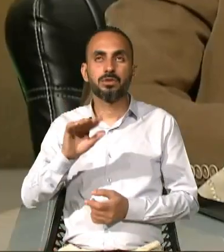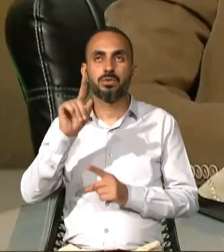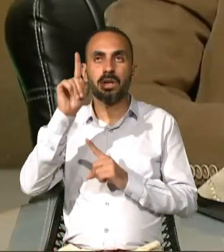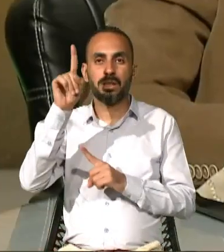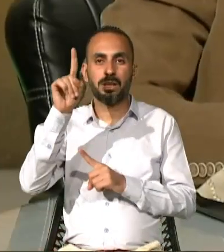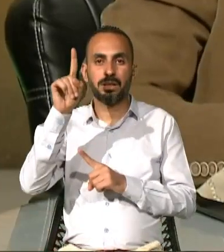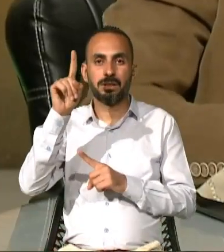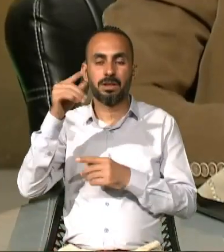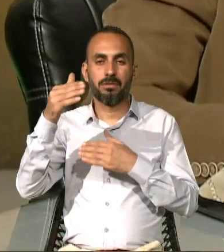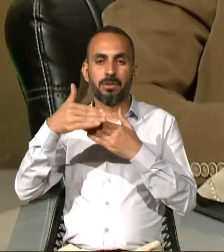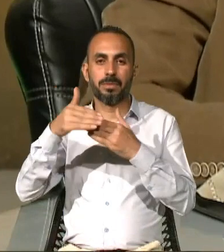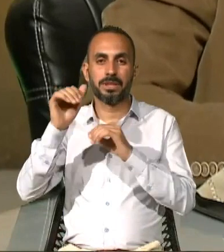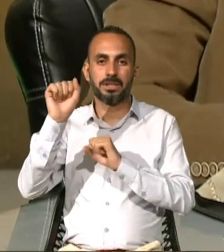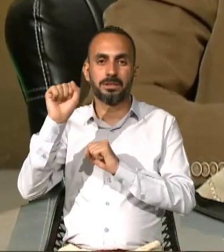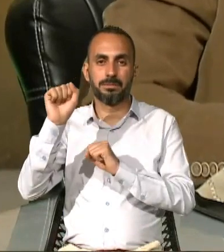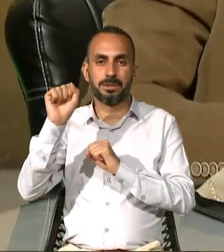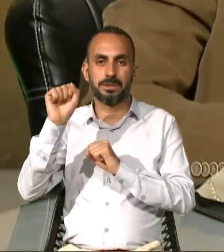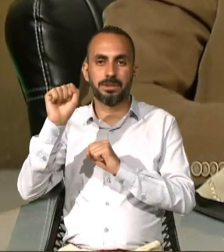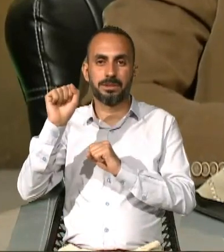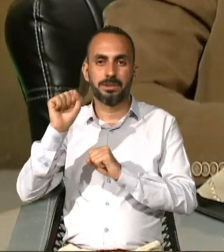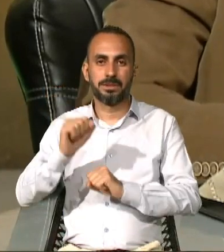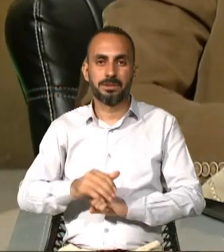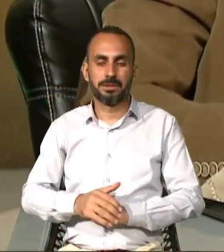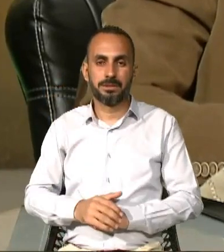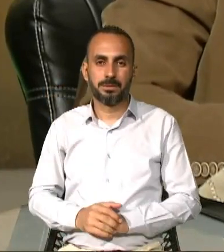الثاني. ان نترك